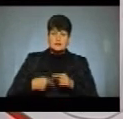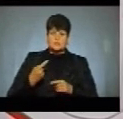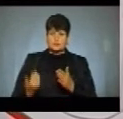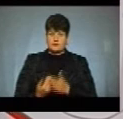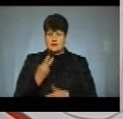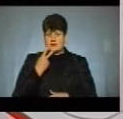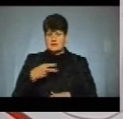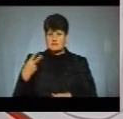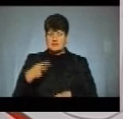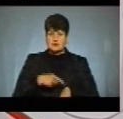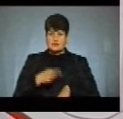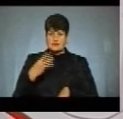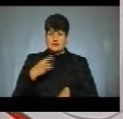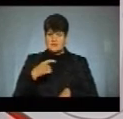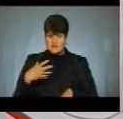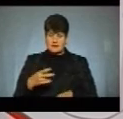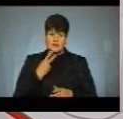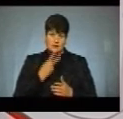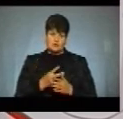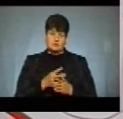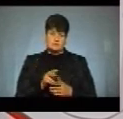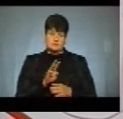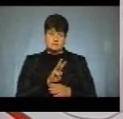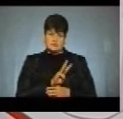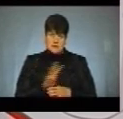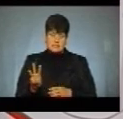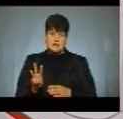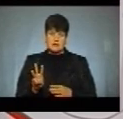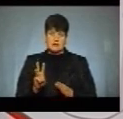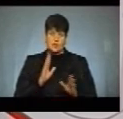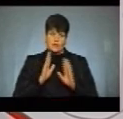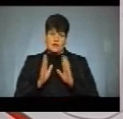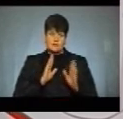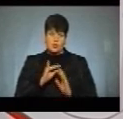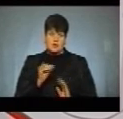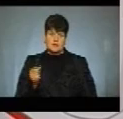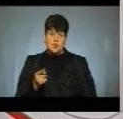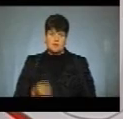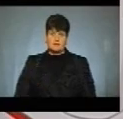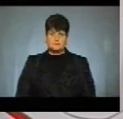дивіться о 20:30. Також заходьте на наш сайт і Facebook-сторінку UA Тернопіль. До зустрічі!